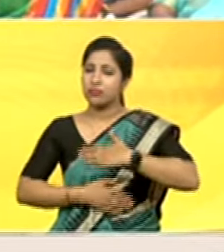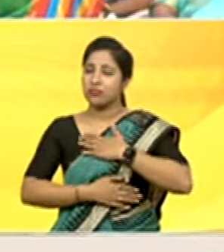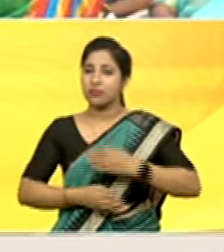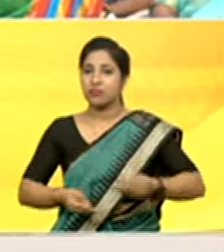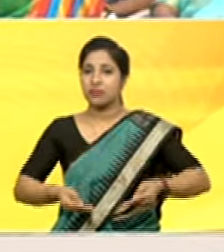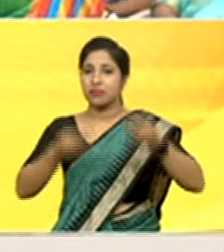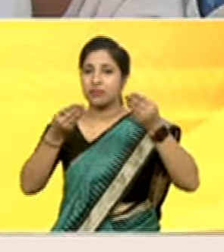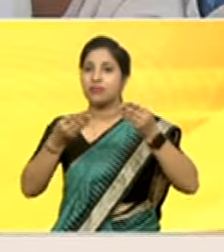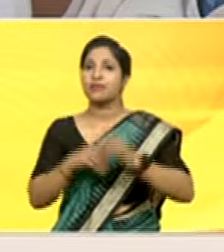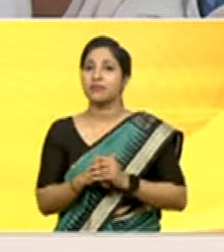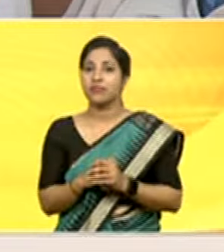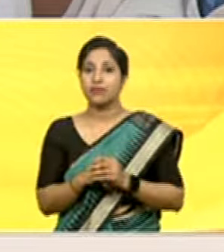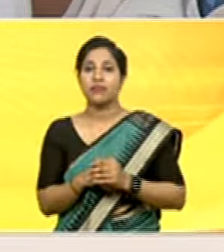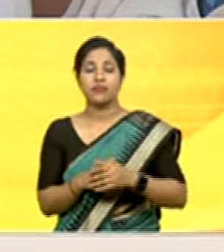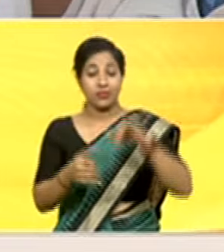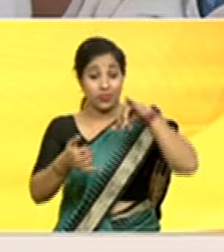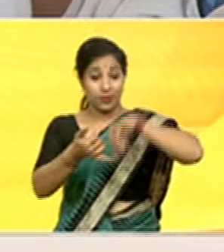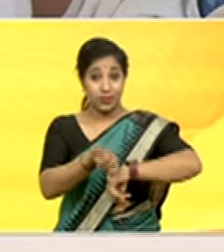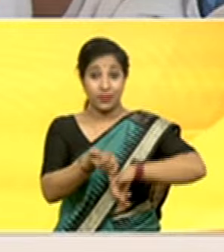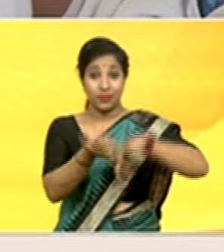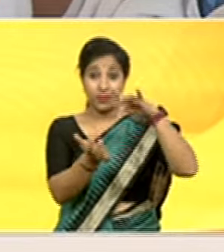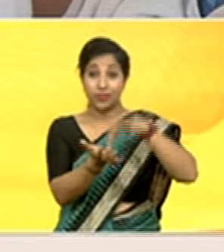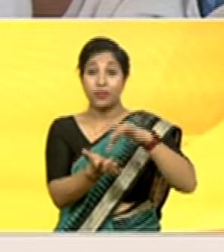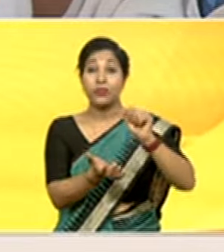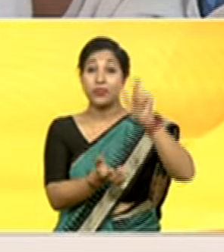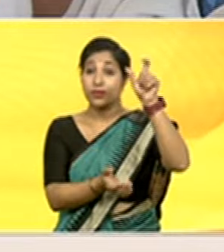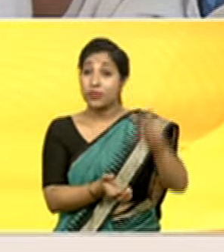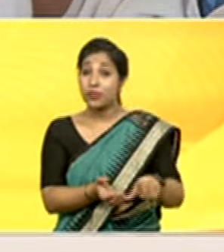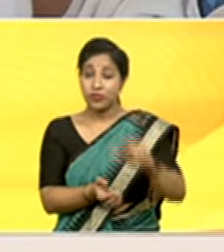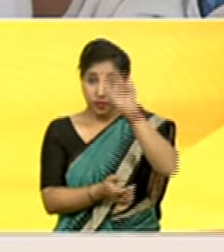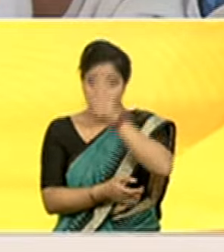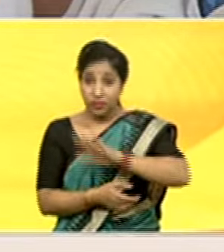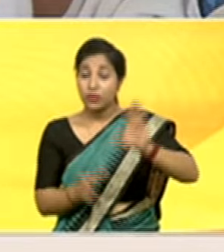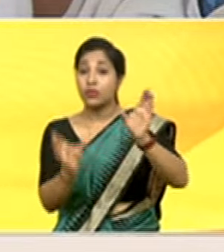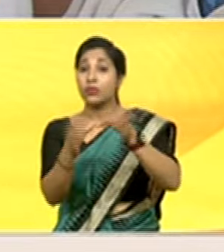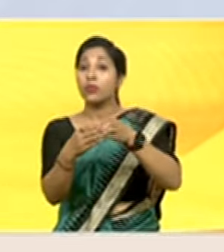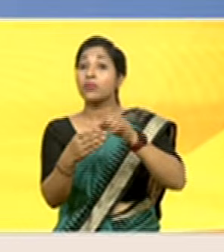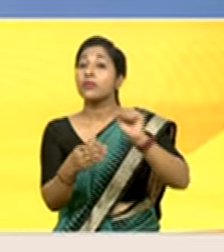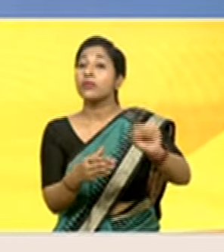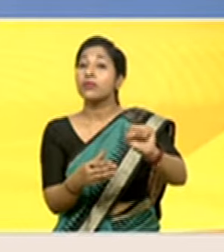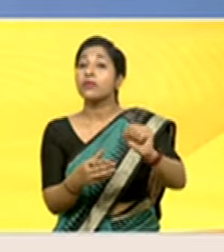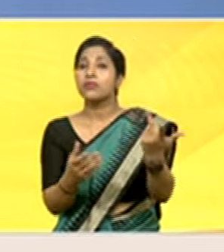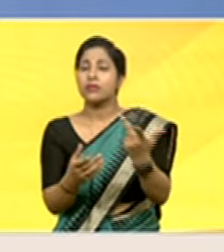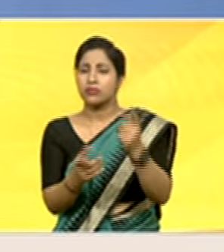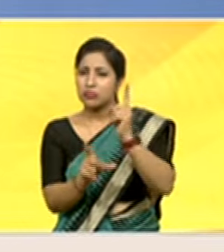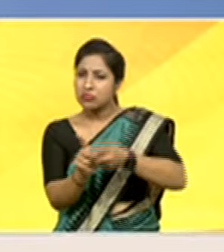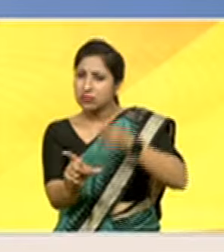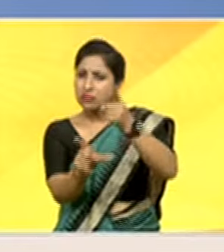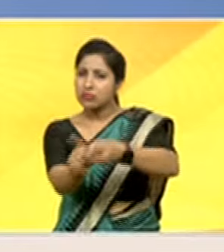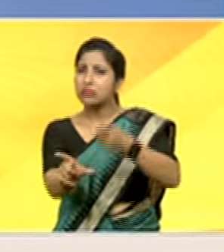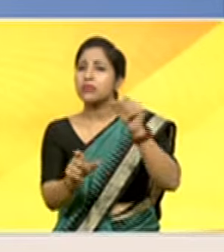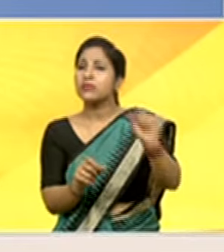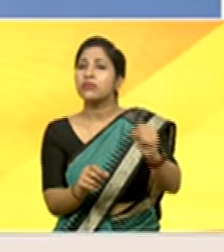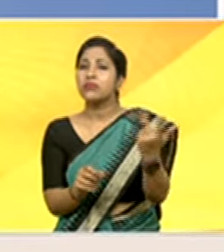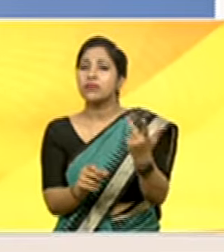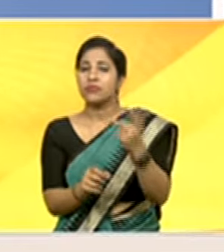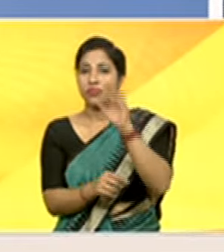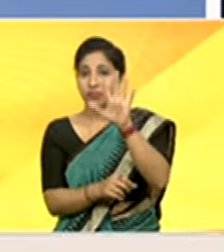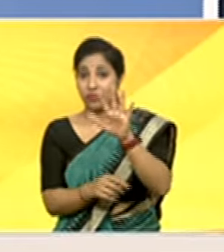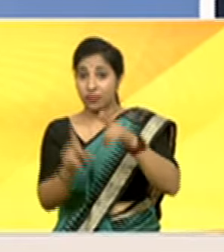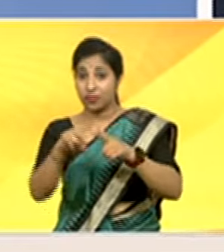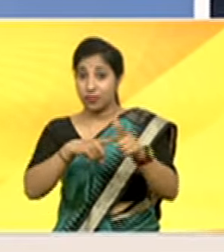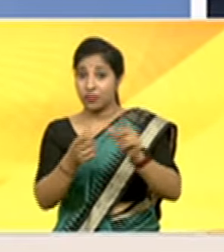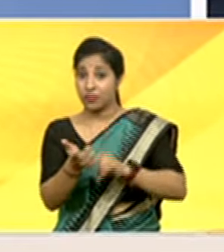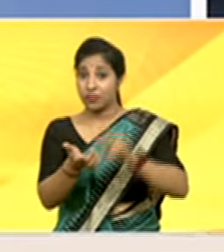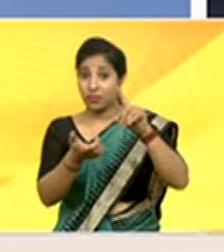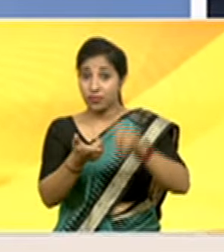किया सुरिनाम में हिंदुस्तानी समुदाय हर साल पांच जुन